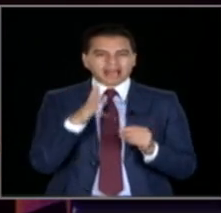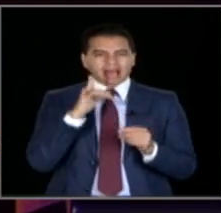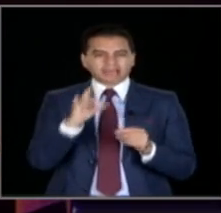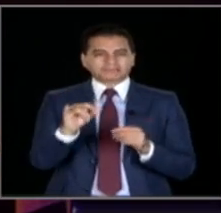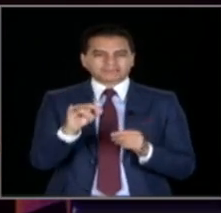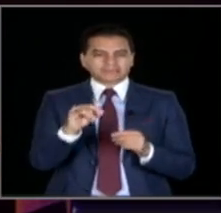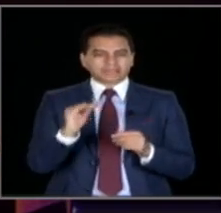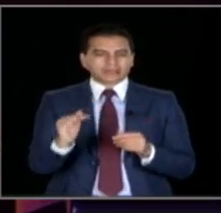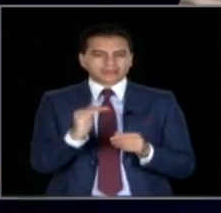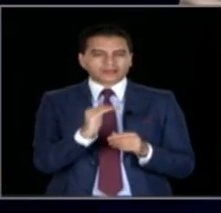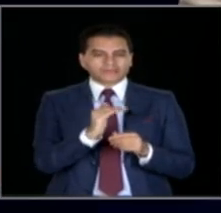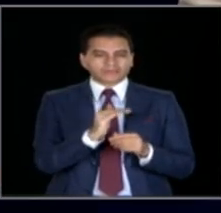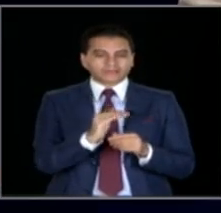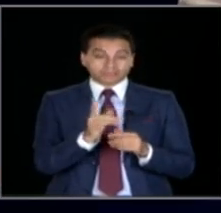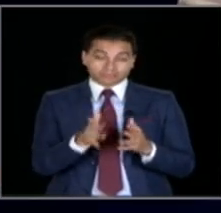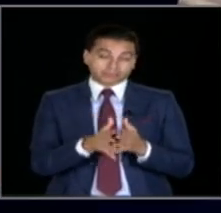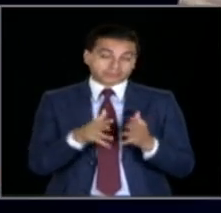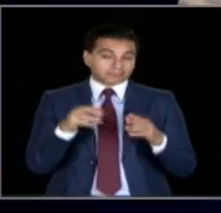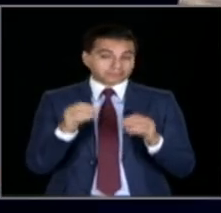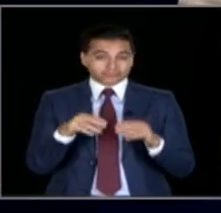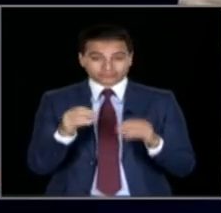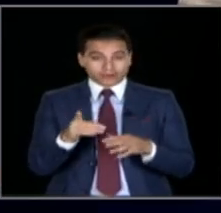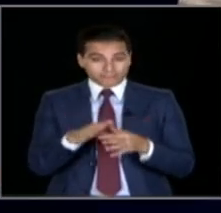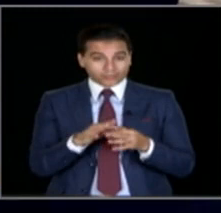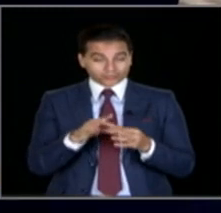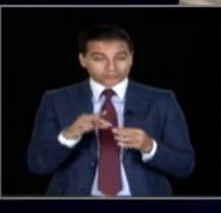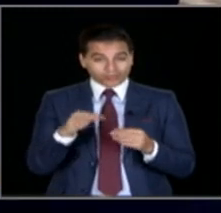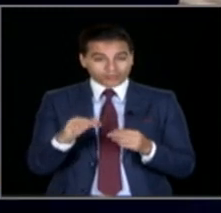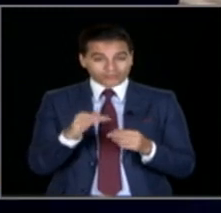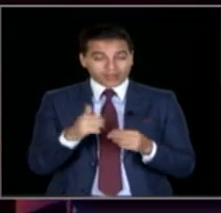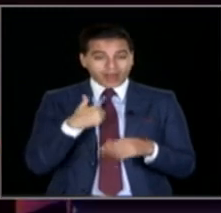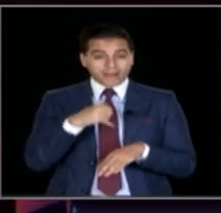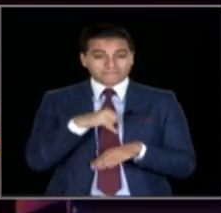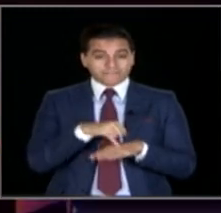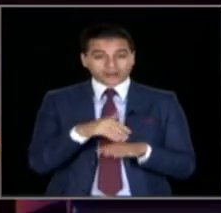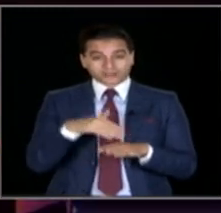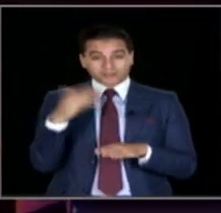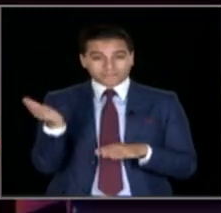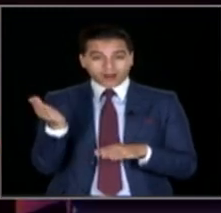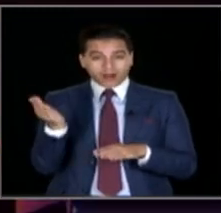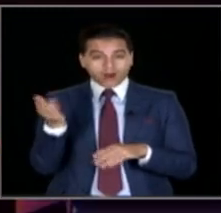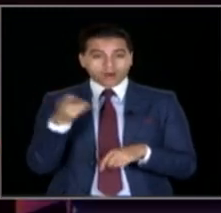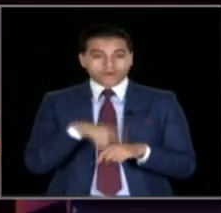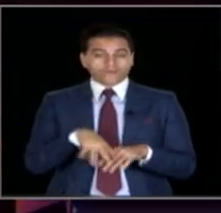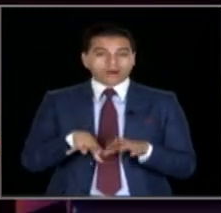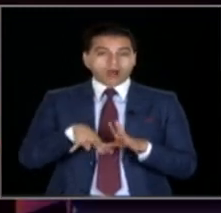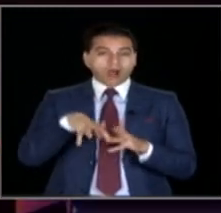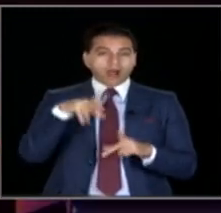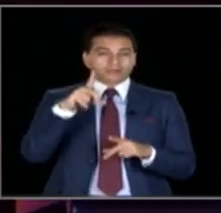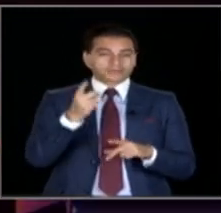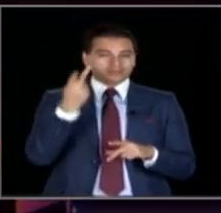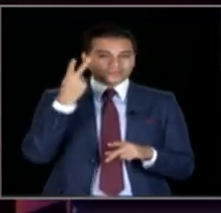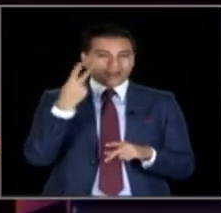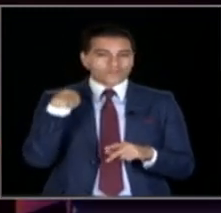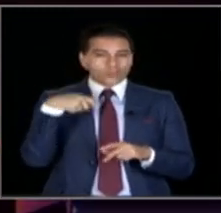50 يعني برضو أنا عدد كبير ما شاء الله. أنا دربت برا يعني في المركز نفسه وفي قصور الثقافة